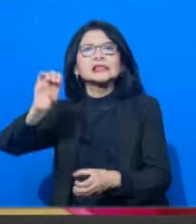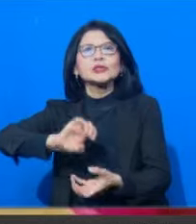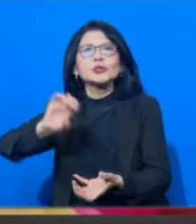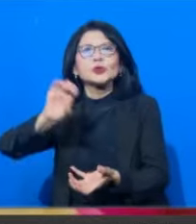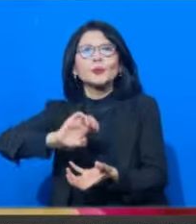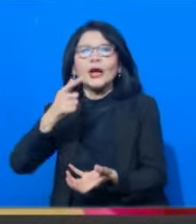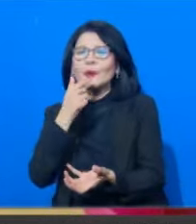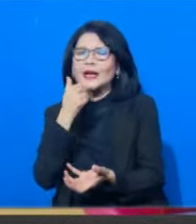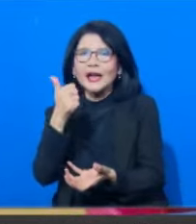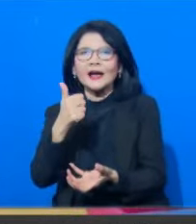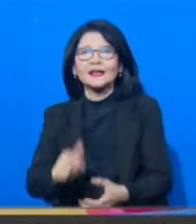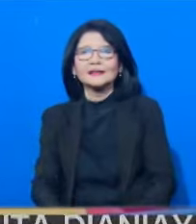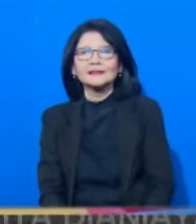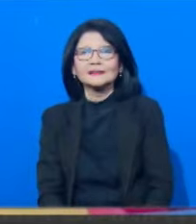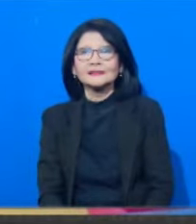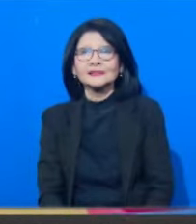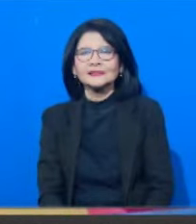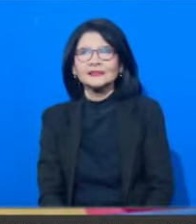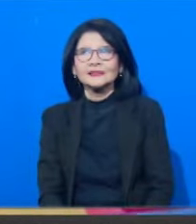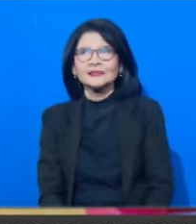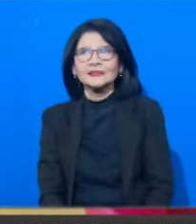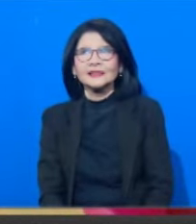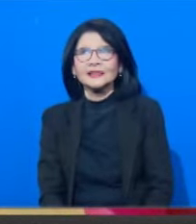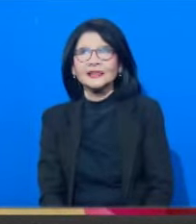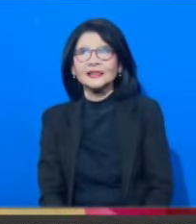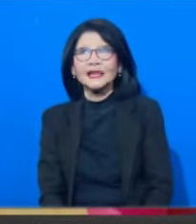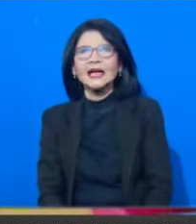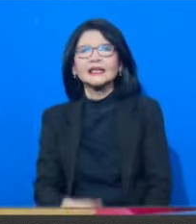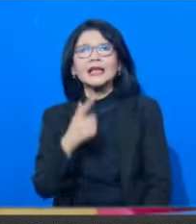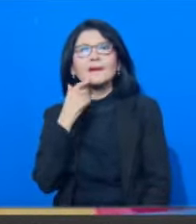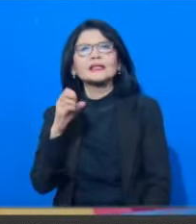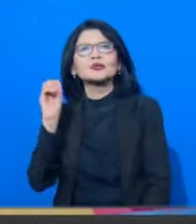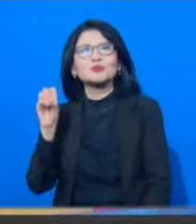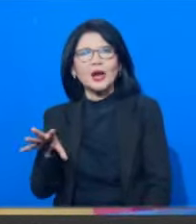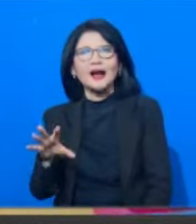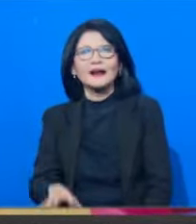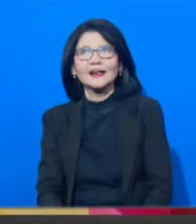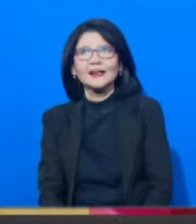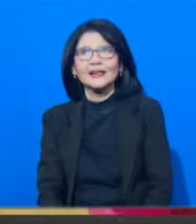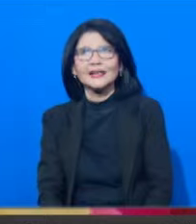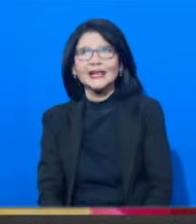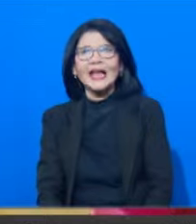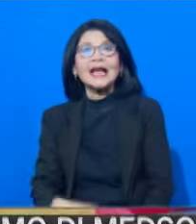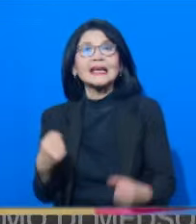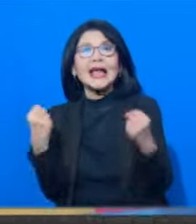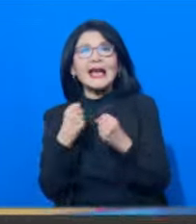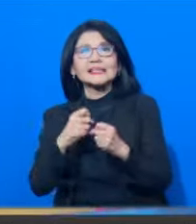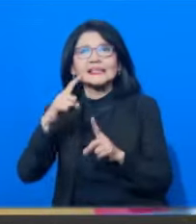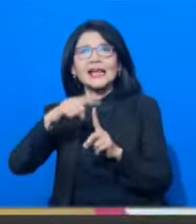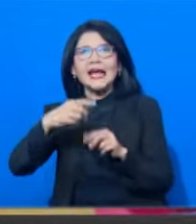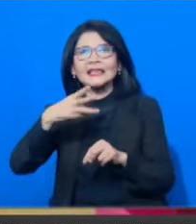terlalu banget. Dan yang penting, Surabaya panas, minumnya es teler,